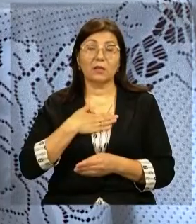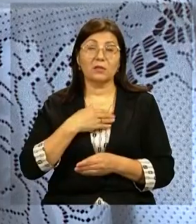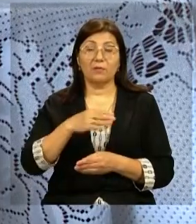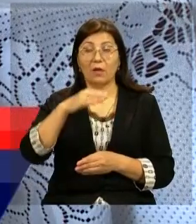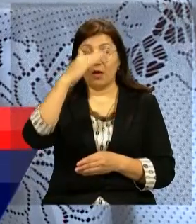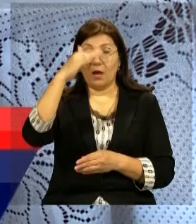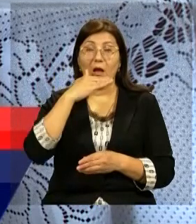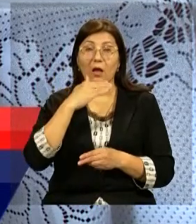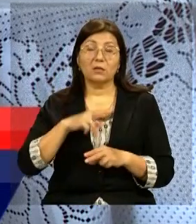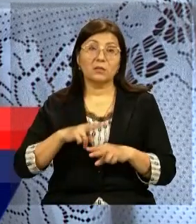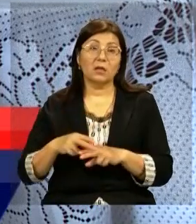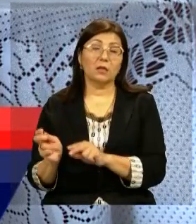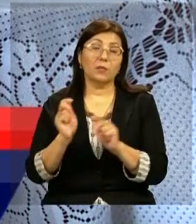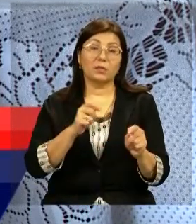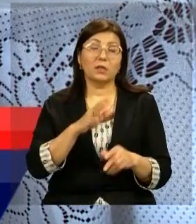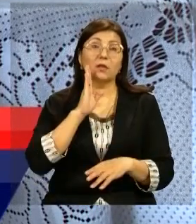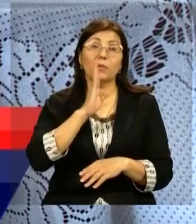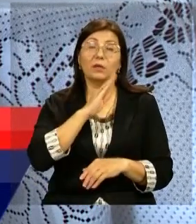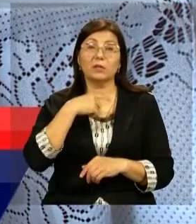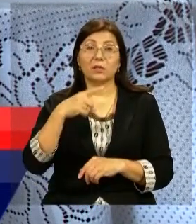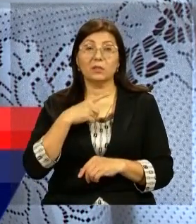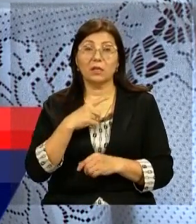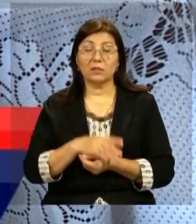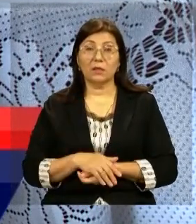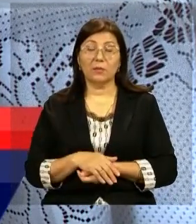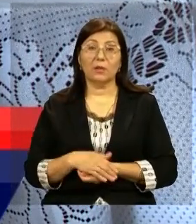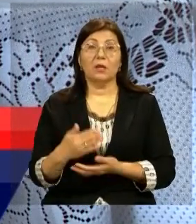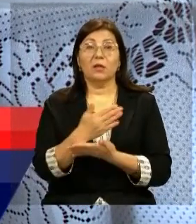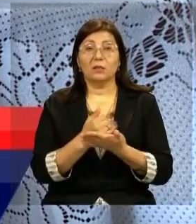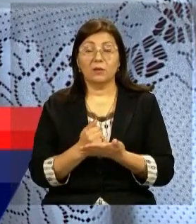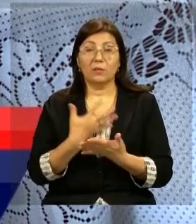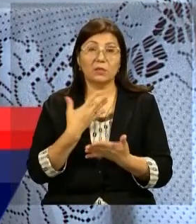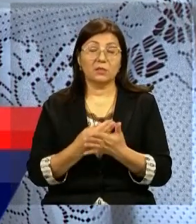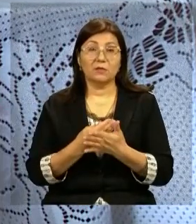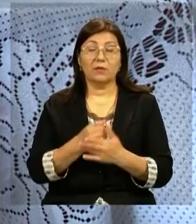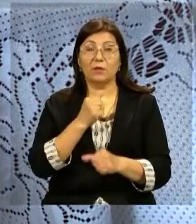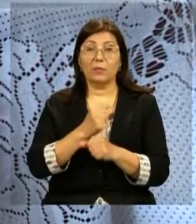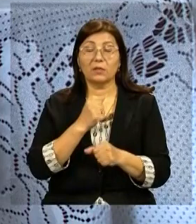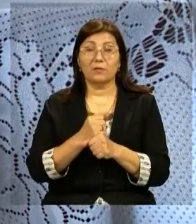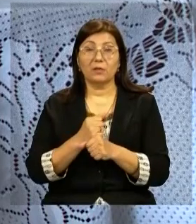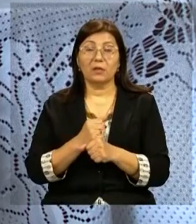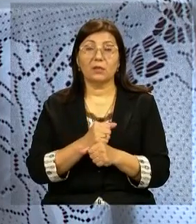посадили, а матери сказали собирать свои вещи к